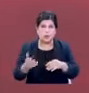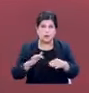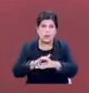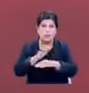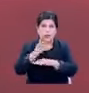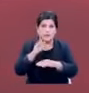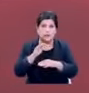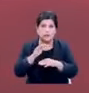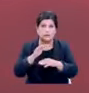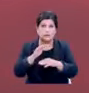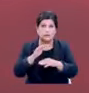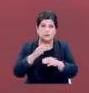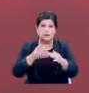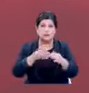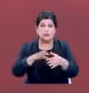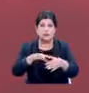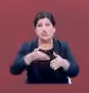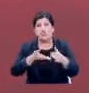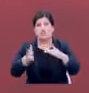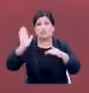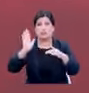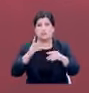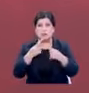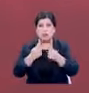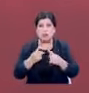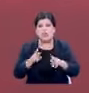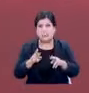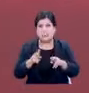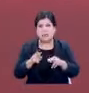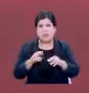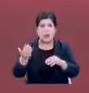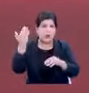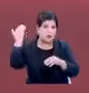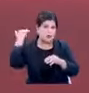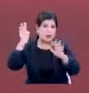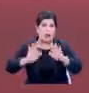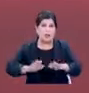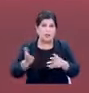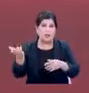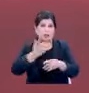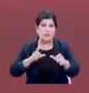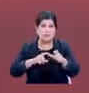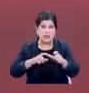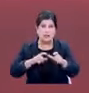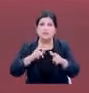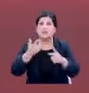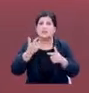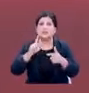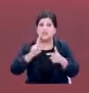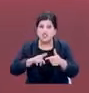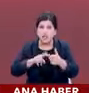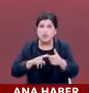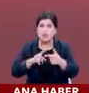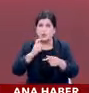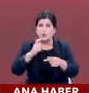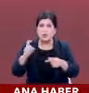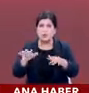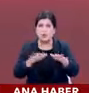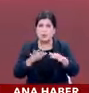hayatımızdan çıktı gibi gibi diyorum çünkü arkada kalanlar var stajyerler çıraklar 99